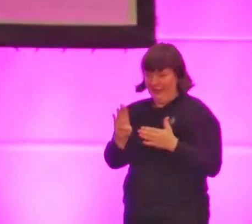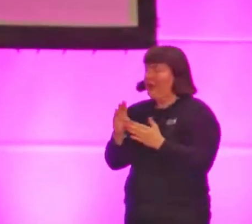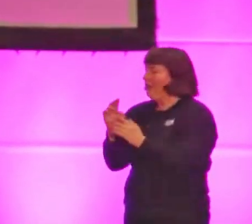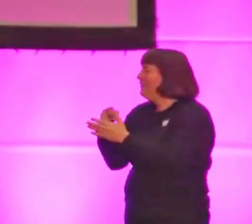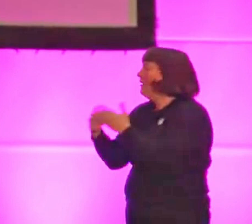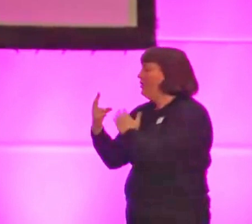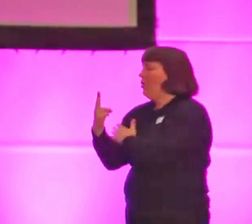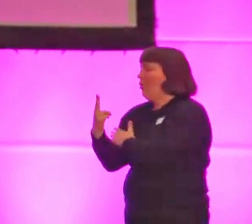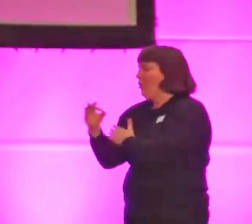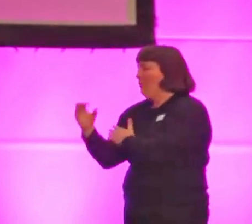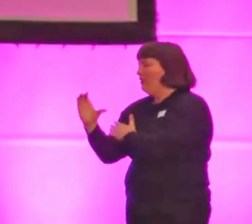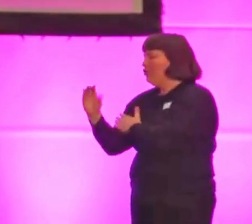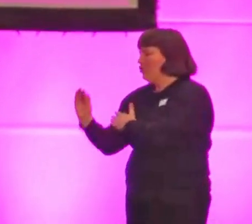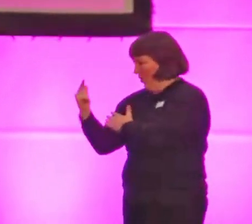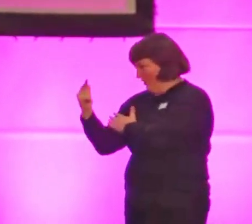Uppsåt, exakt.